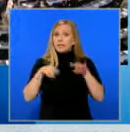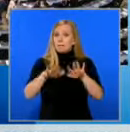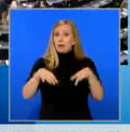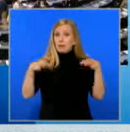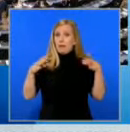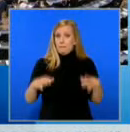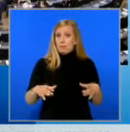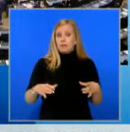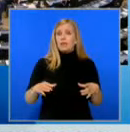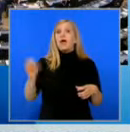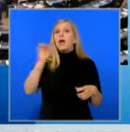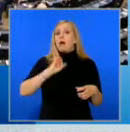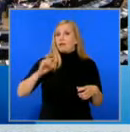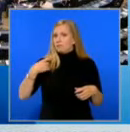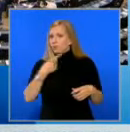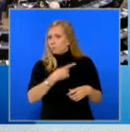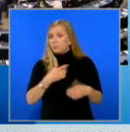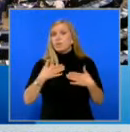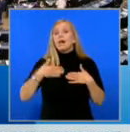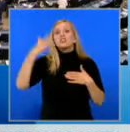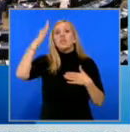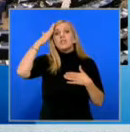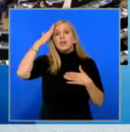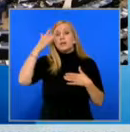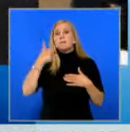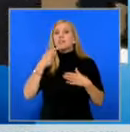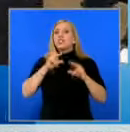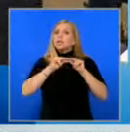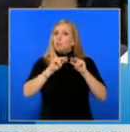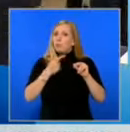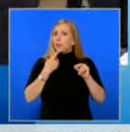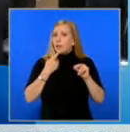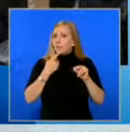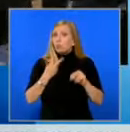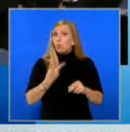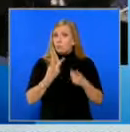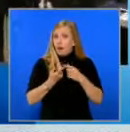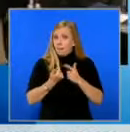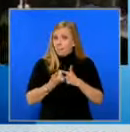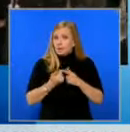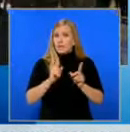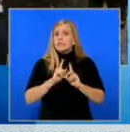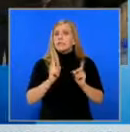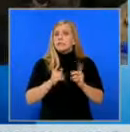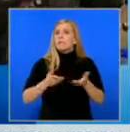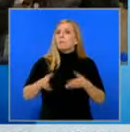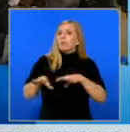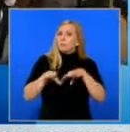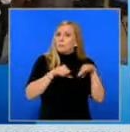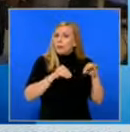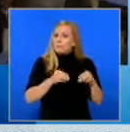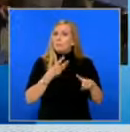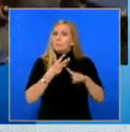тук в брюксел страната ни беше спомената два пъти не само по отношение на шенген и приемането ни заедно с